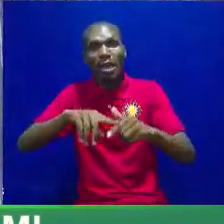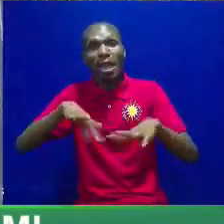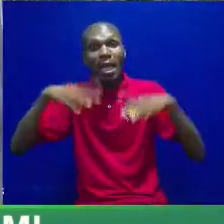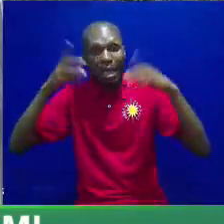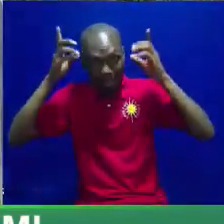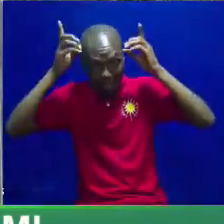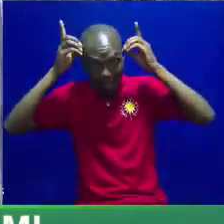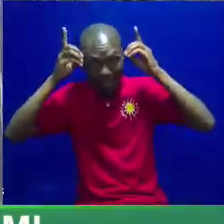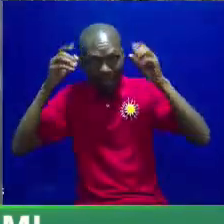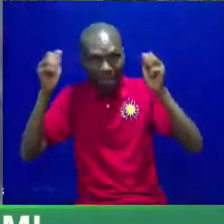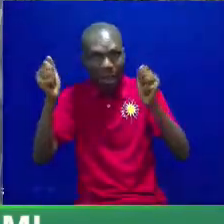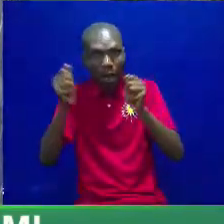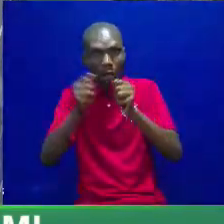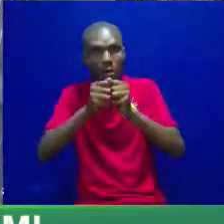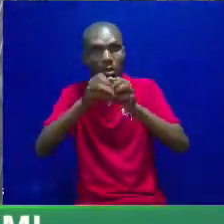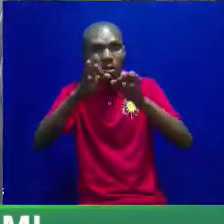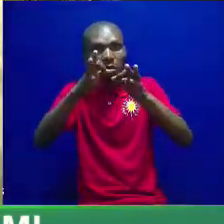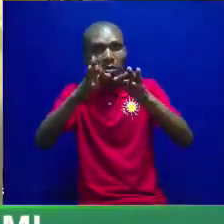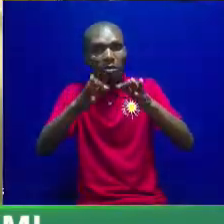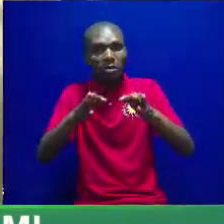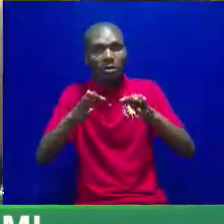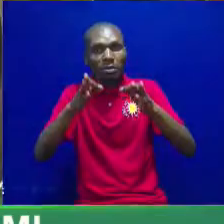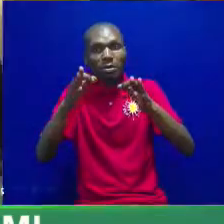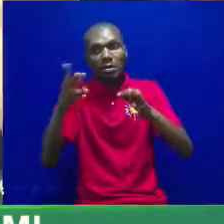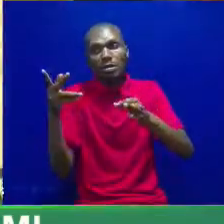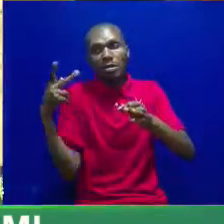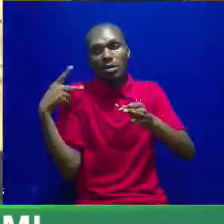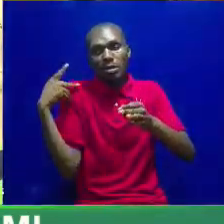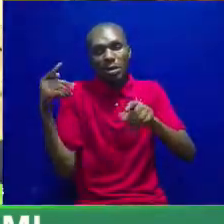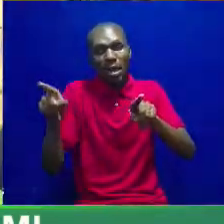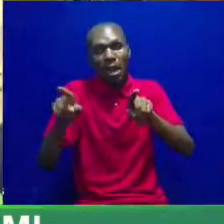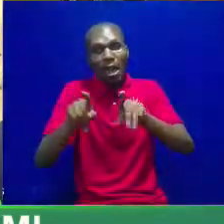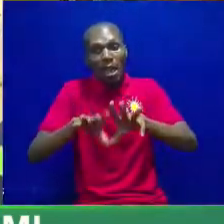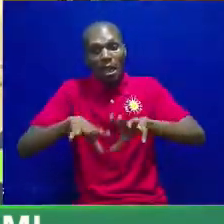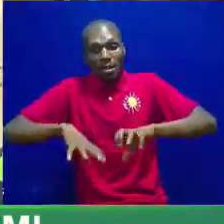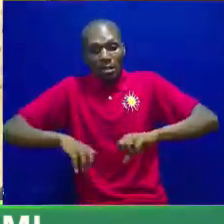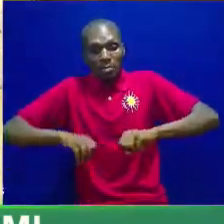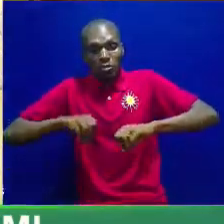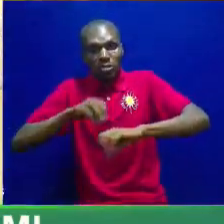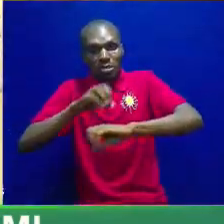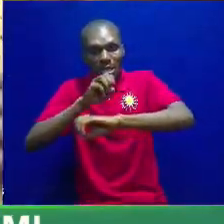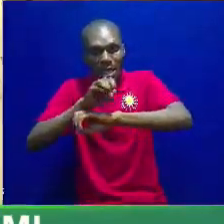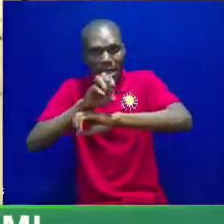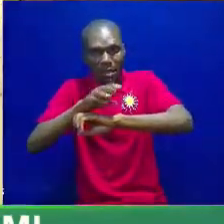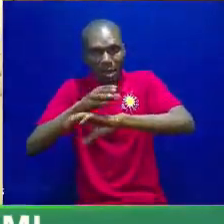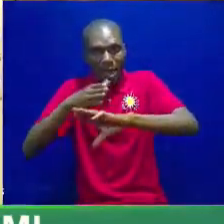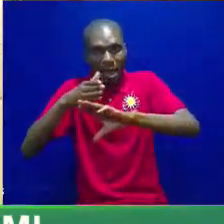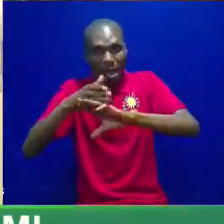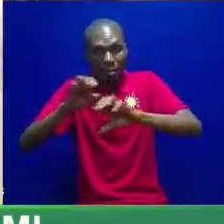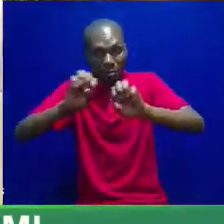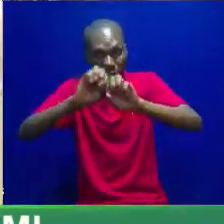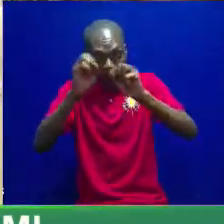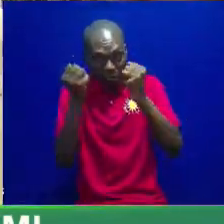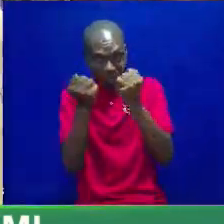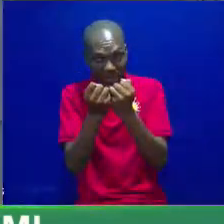jaji mnyao sila abuoli tukoligoro buna omo chairman akwerera ekere society yoyo ya chage